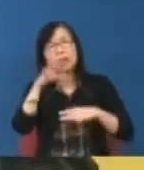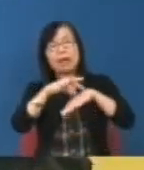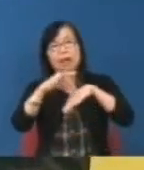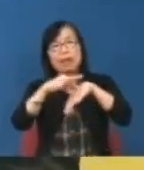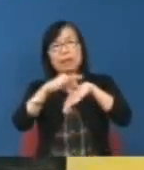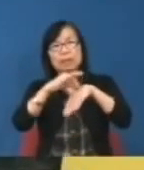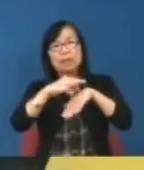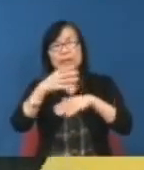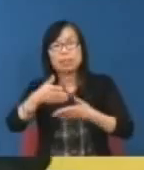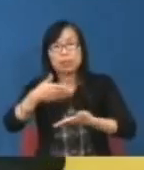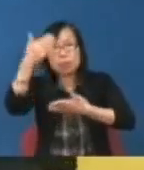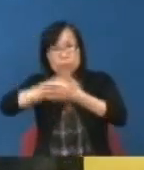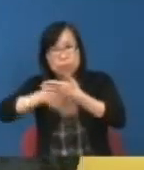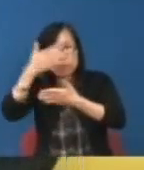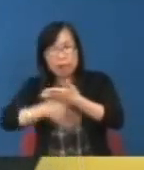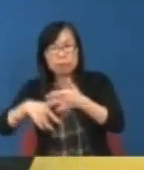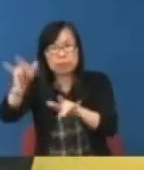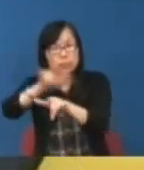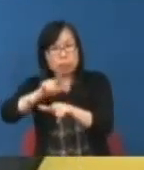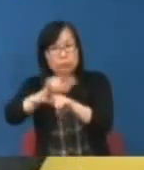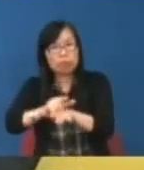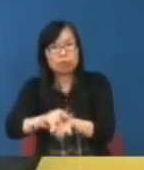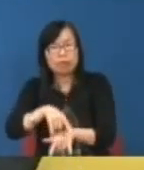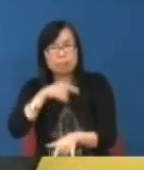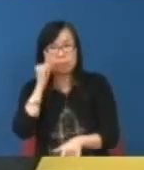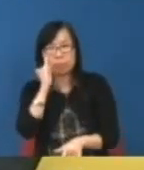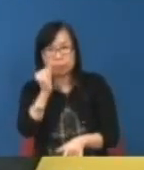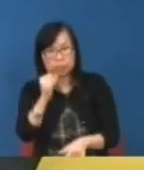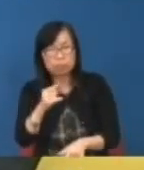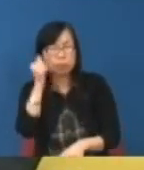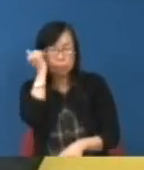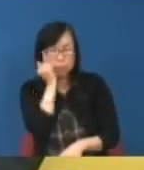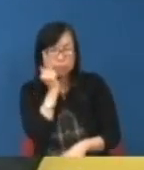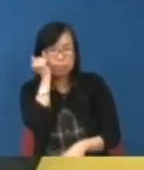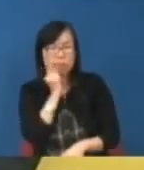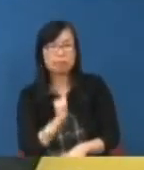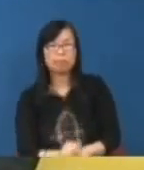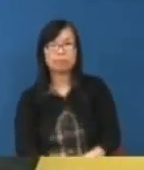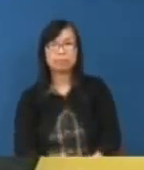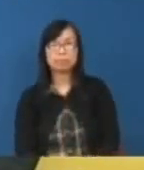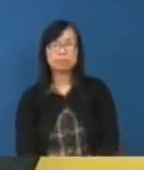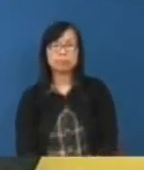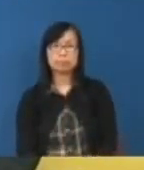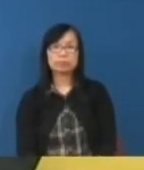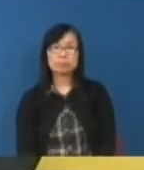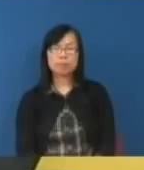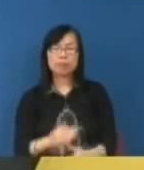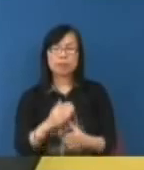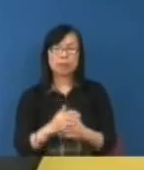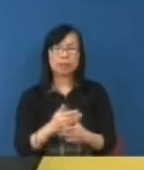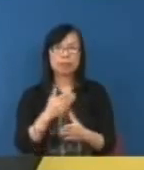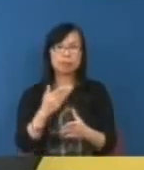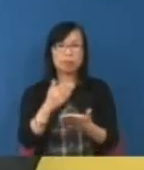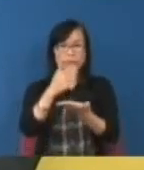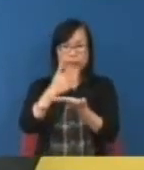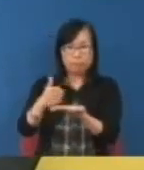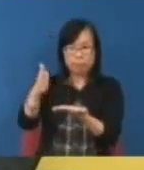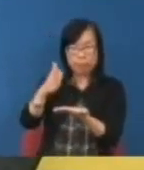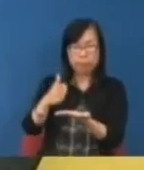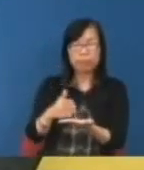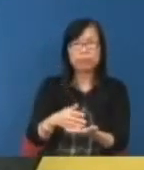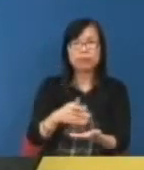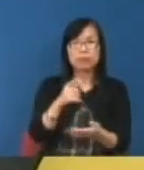錢去削減11.1%嘅綜援，你係咪害老人家咧？因為喺個分佈裏邊咧。